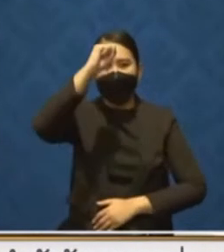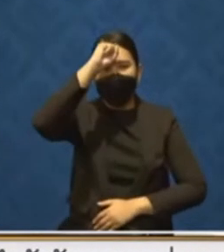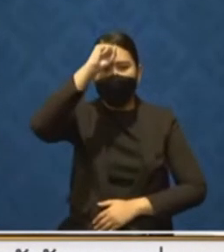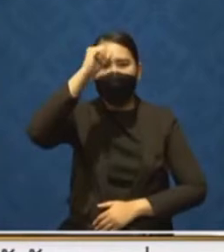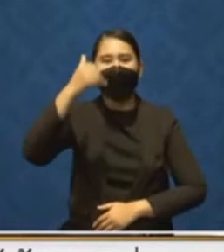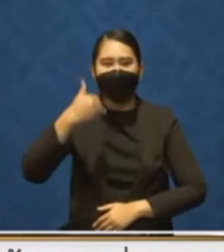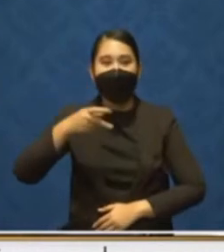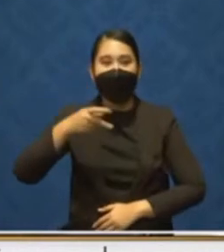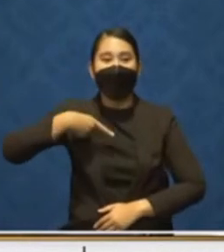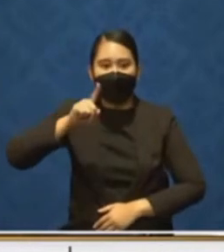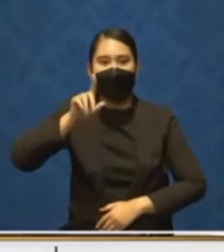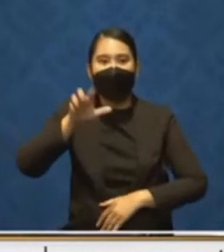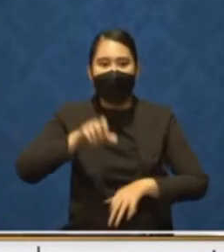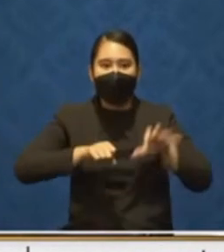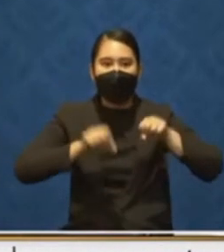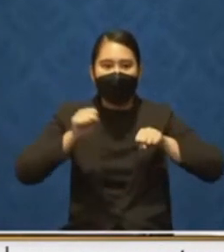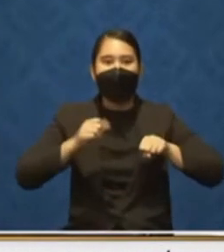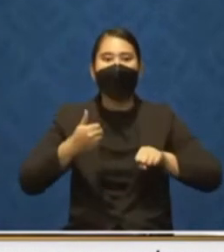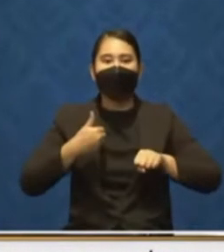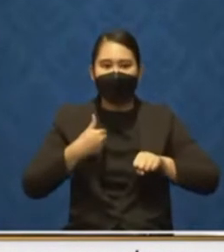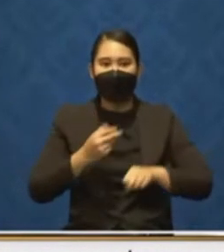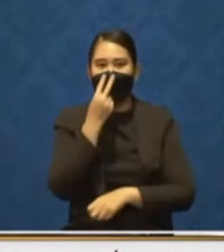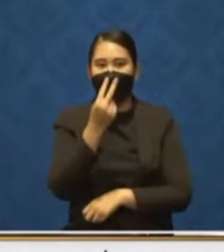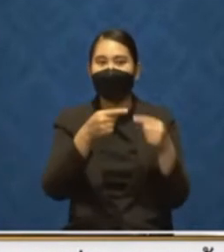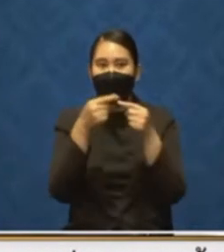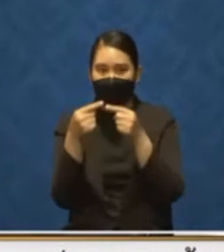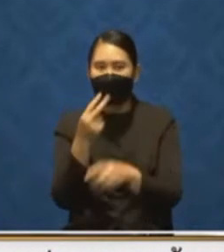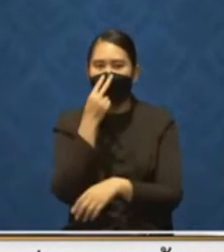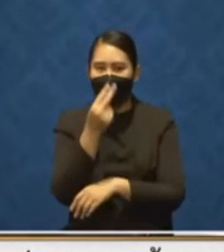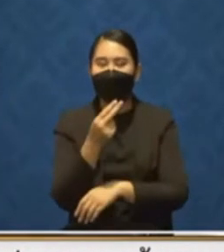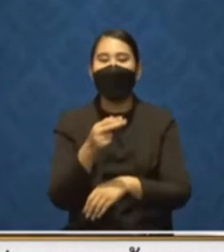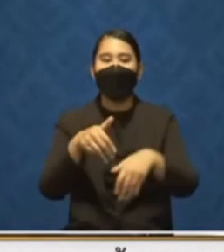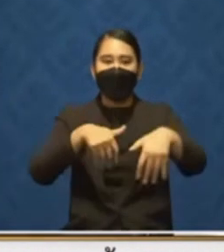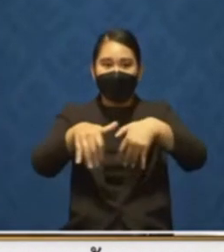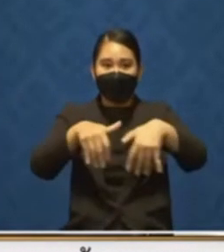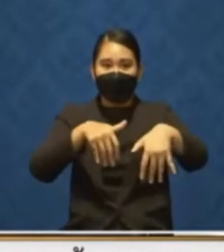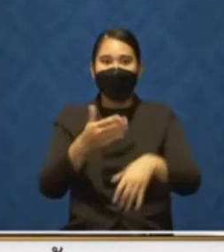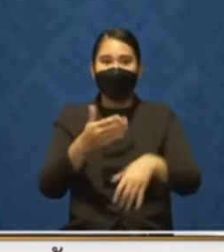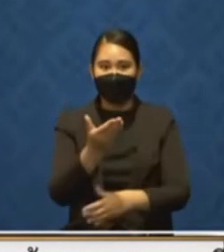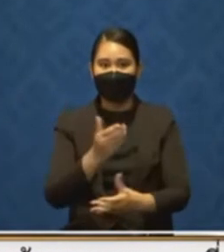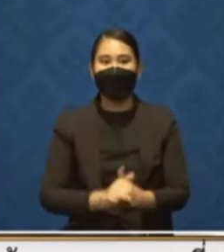มีคนได้ประโยชน์และเดี๋ยวจะดูต่อไปครับจะลองฟังเสียงพี่น้องประชาชนครับ